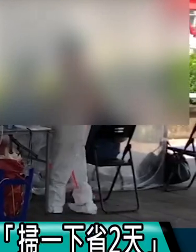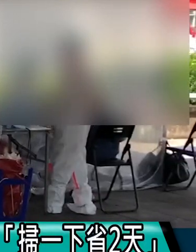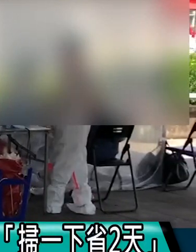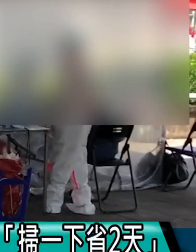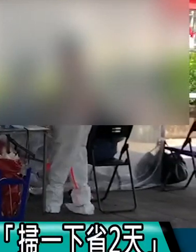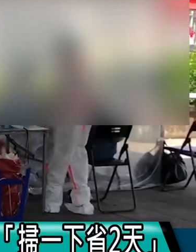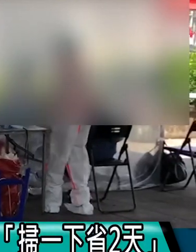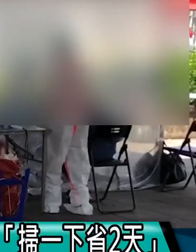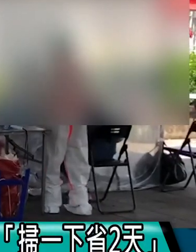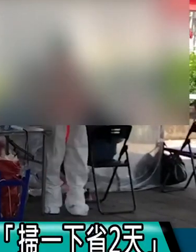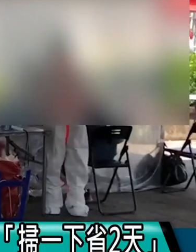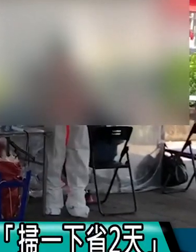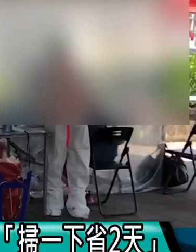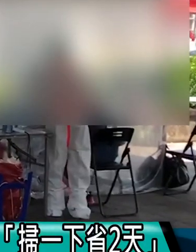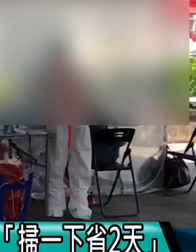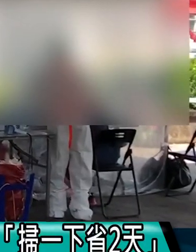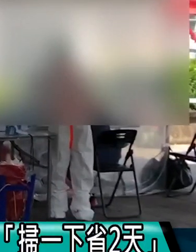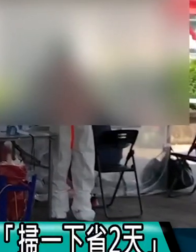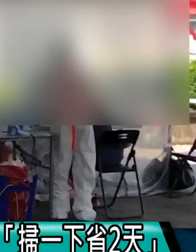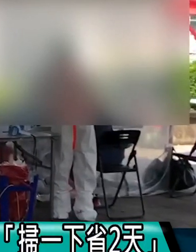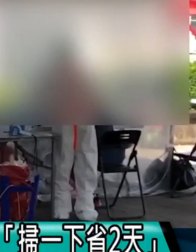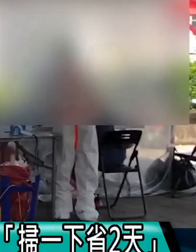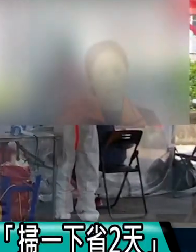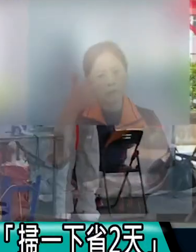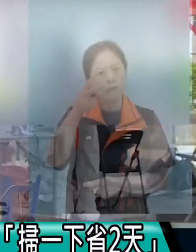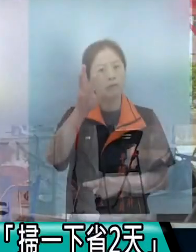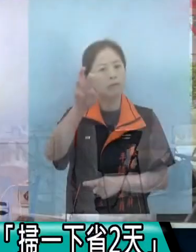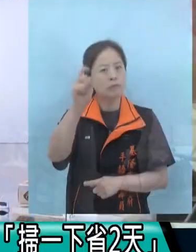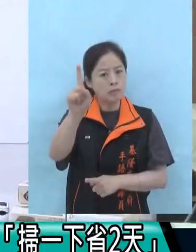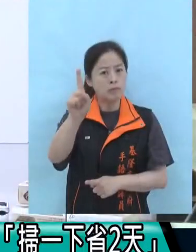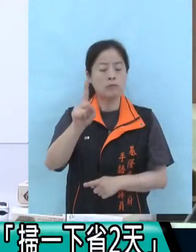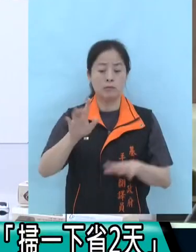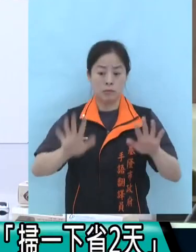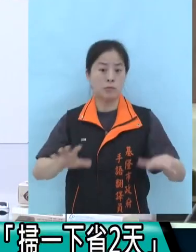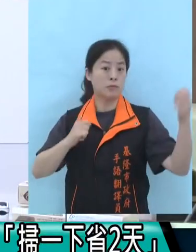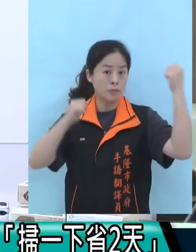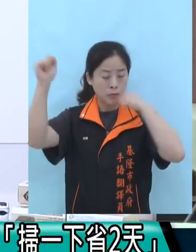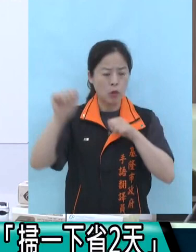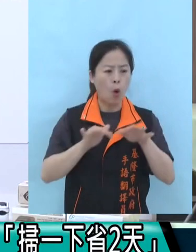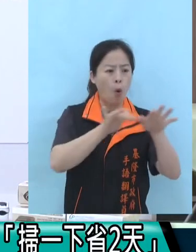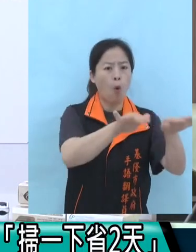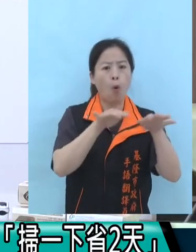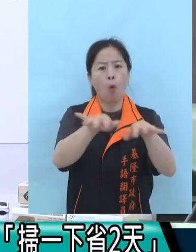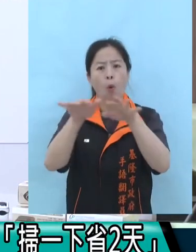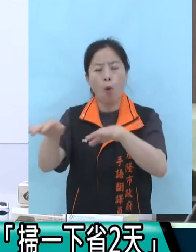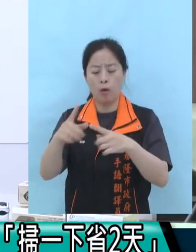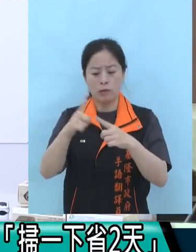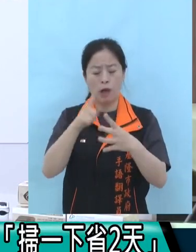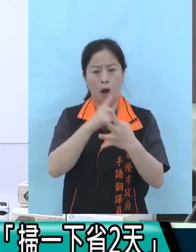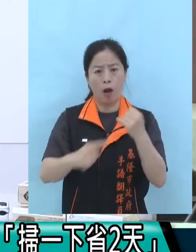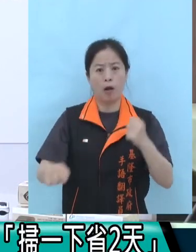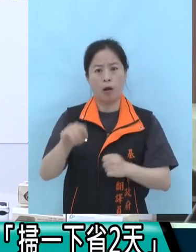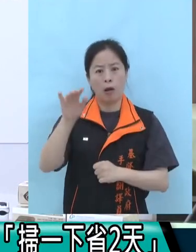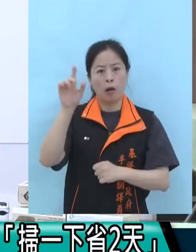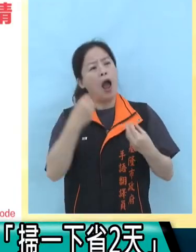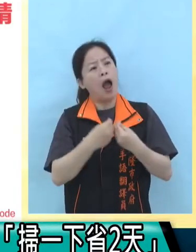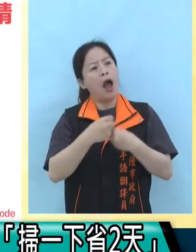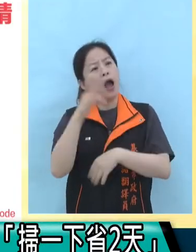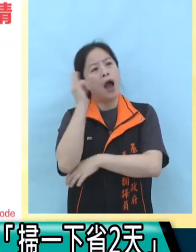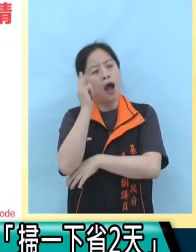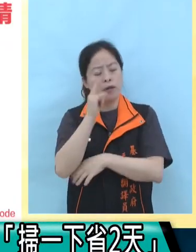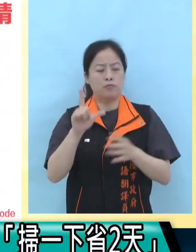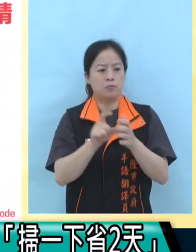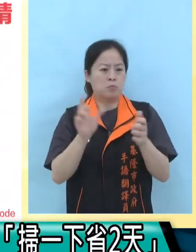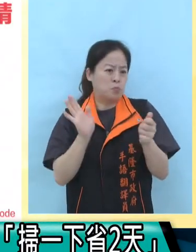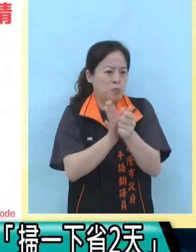者，市长林佑昌宣布首创确诊者居家医疗照护服务自我申请快速通道 QR Code。 你